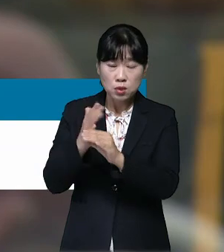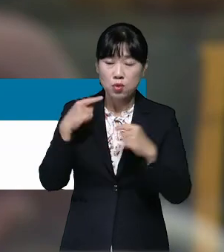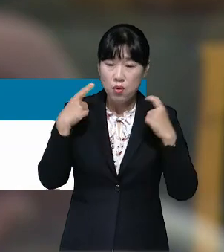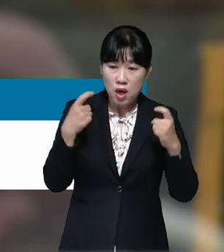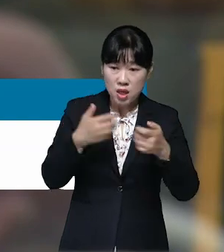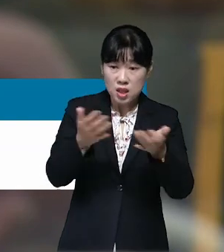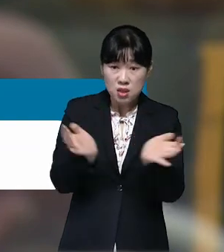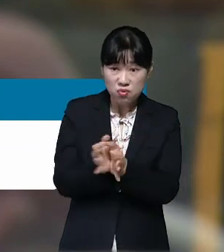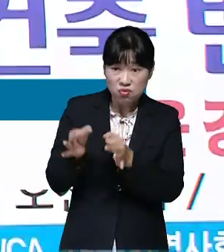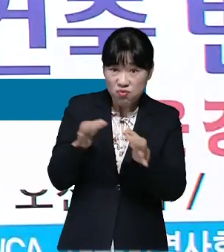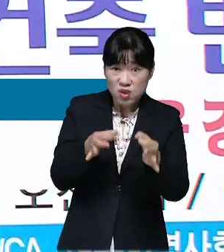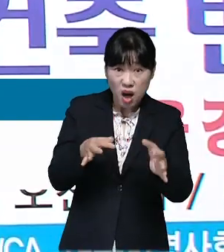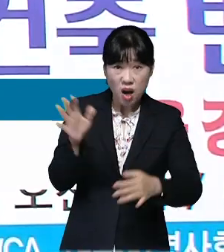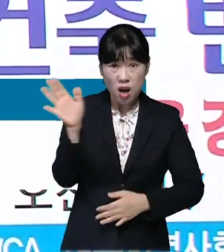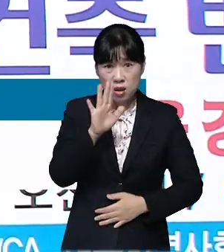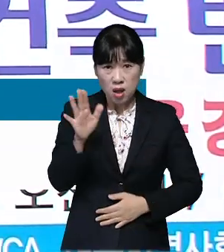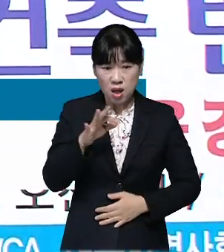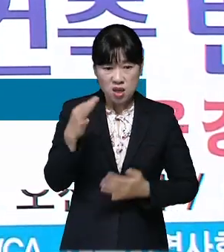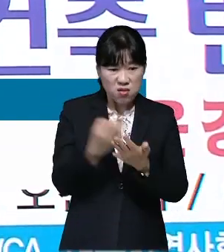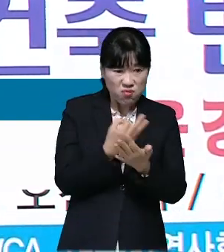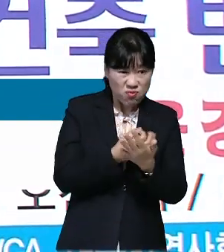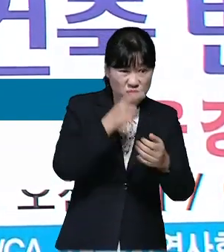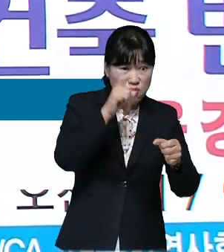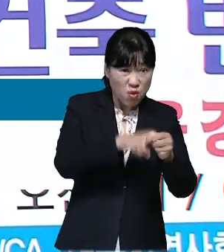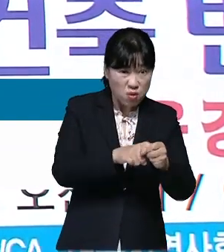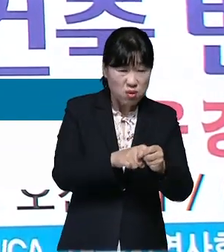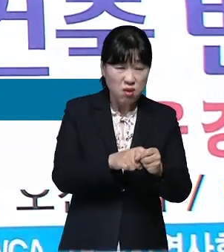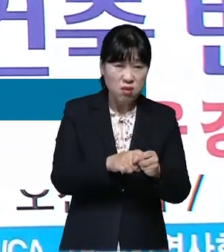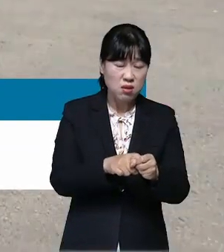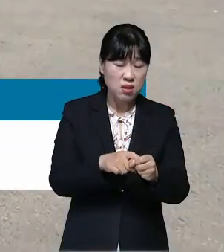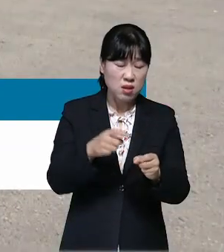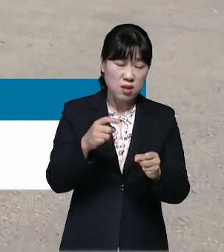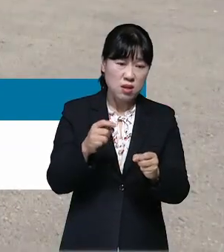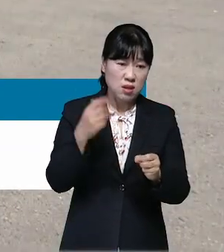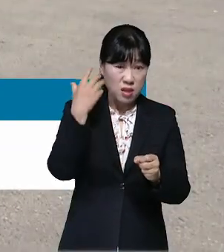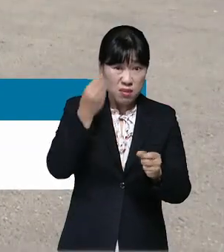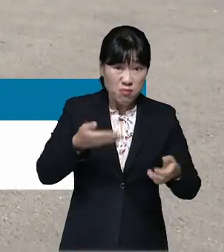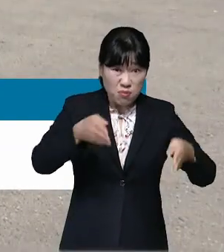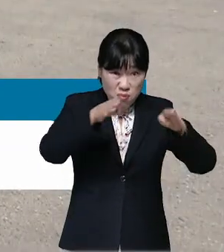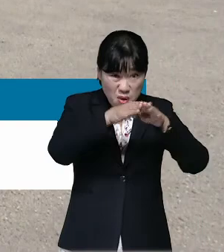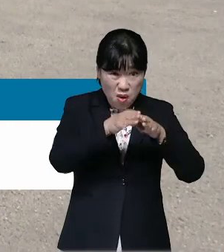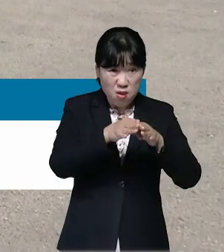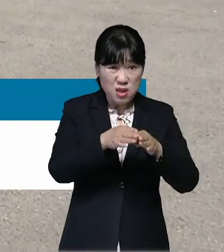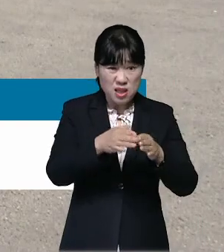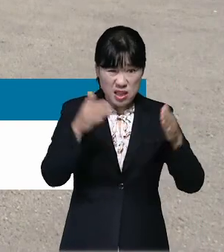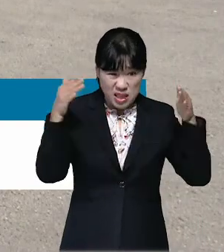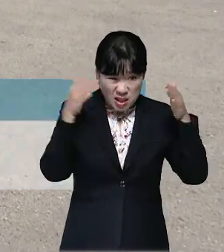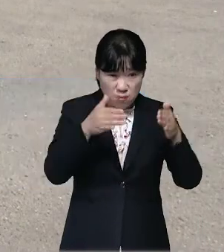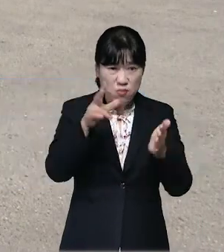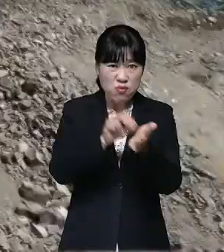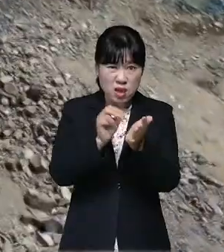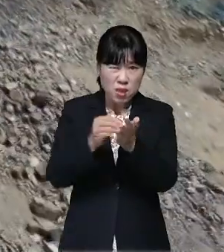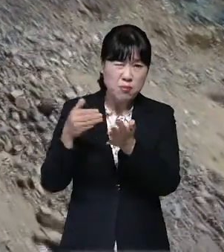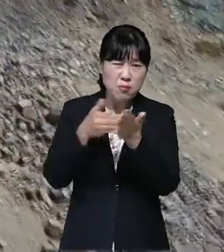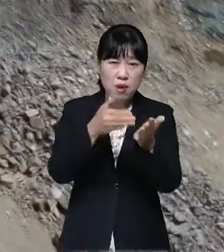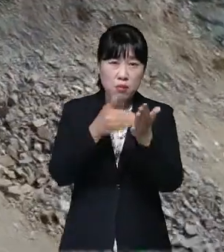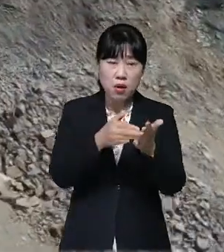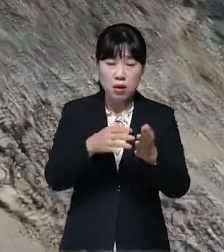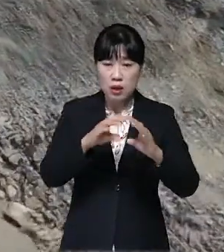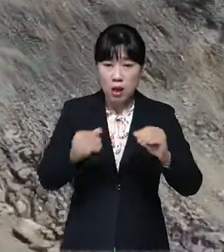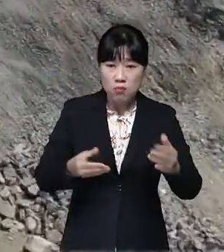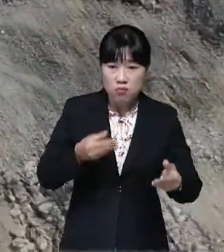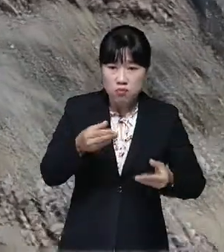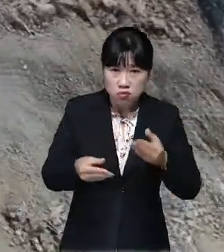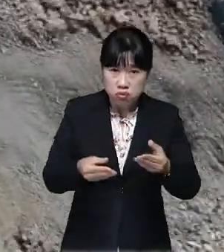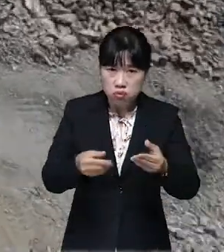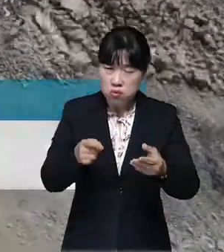관광시설 투자는 뒷전이고 수익성 높은 레지던스 투자에 집중한다며 문제를 제기한 겁니다. 부동산 투기